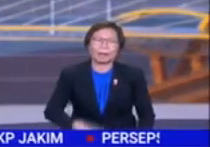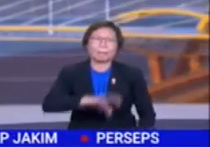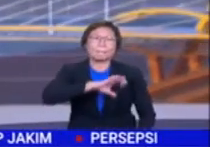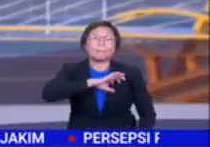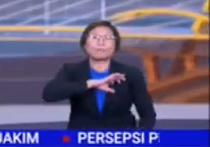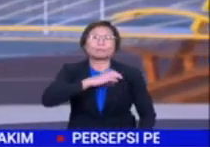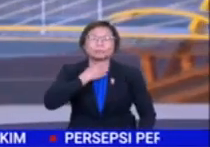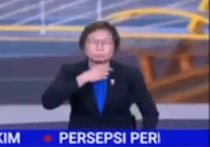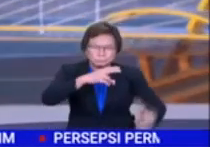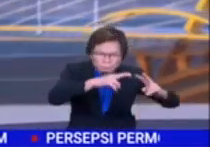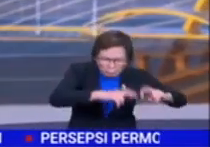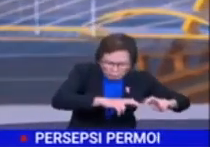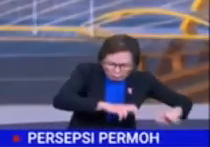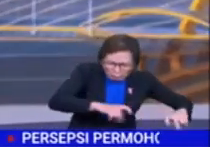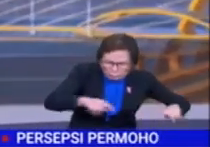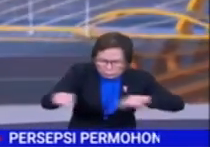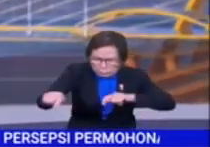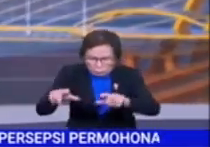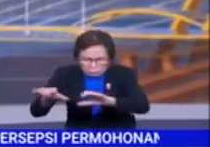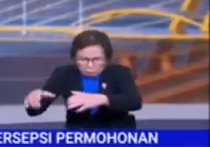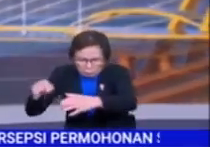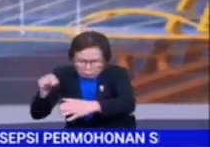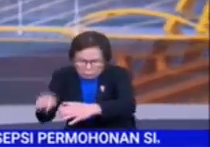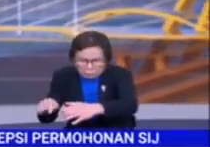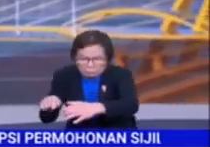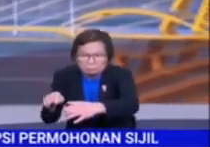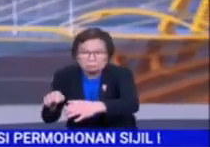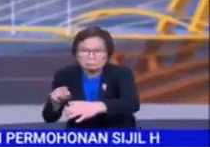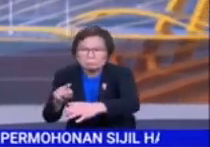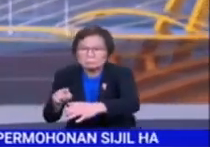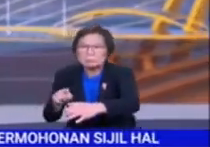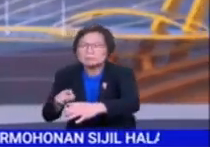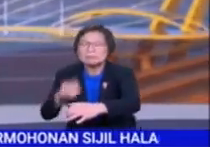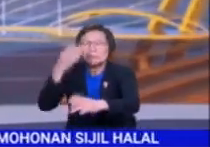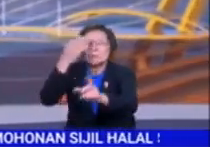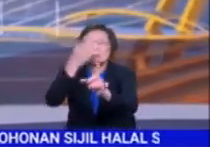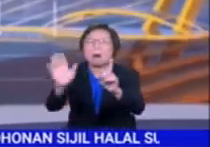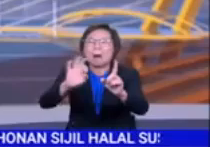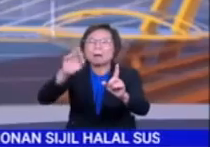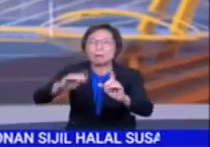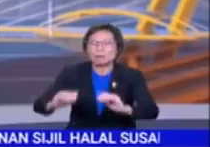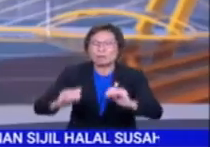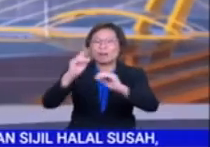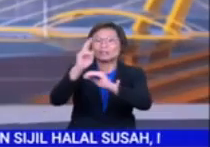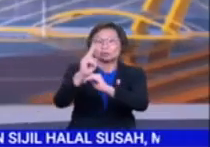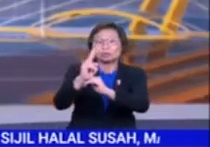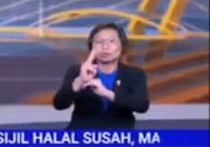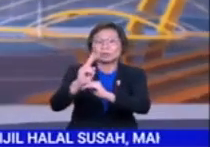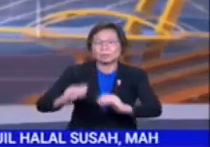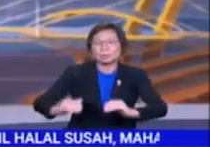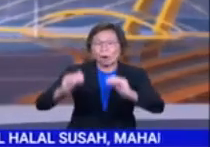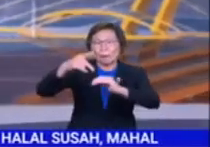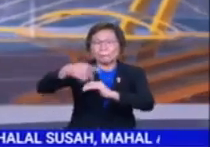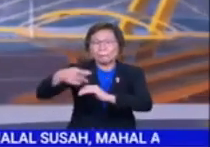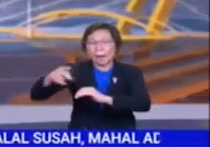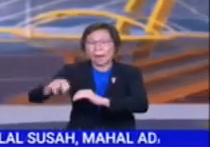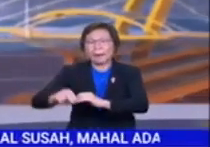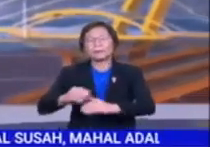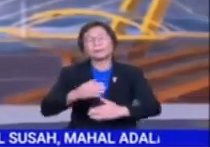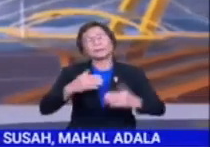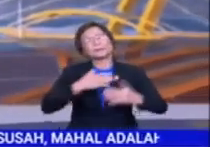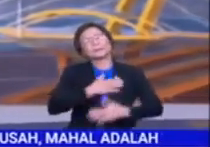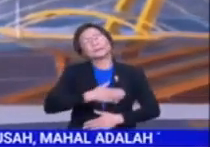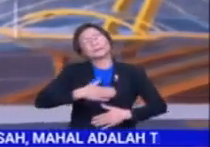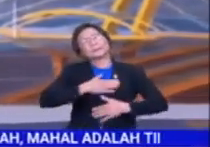Polis Perak menyiasat tindakan sekumpulan individu yang didakwa ingkar SOP Fasa 2 Pelan Pemulihan Negara ketika beriadah di